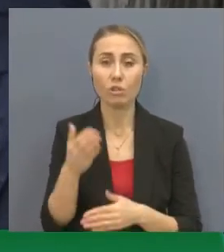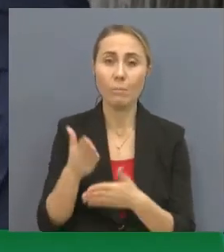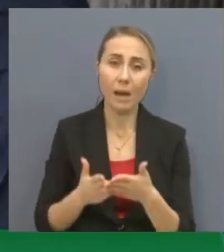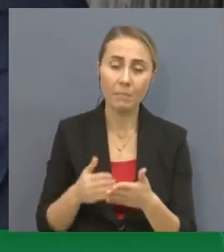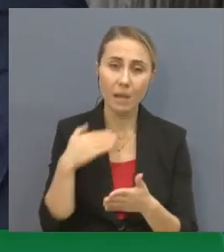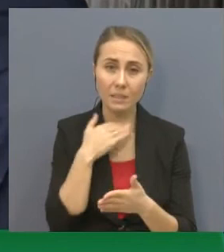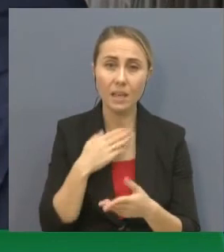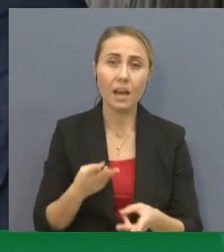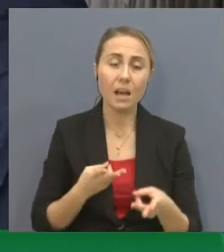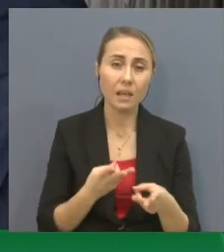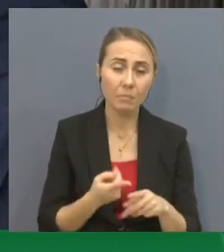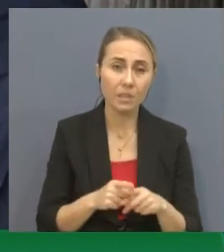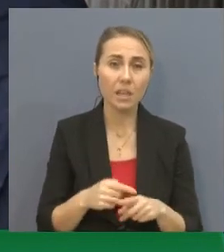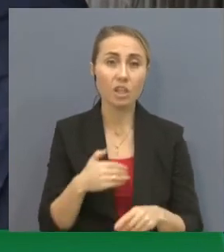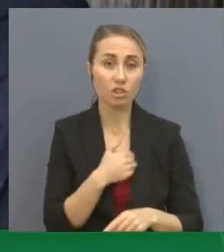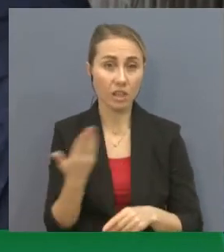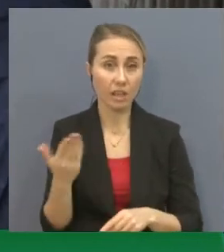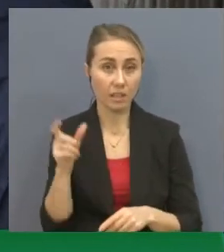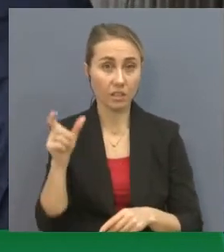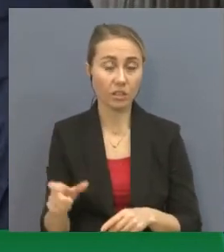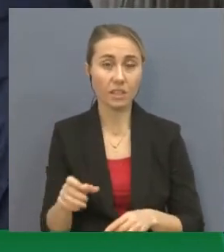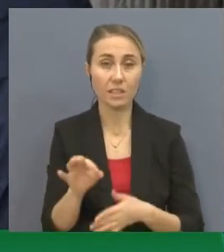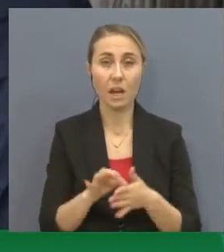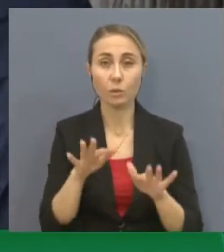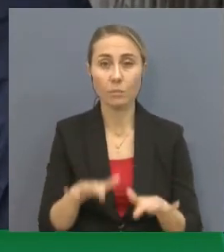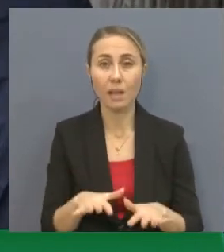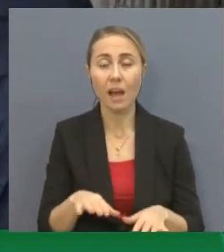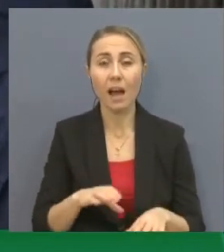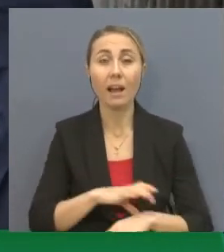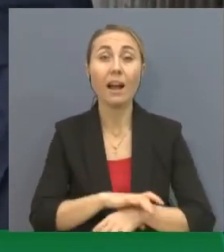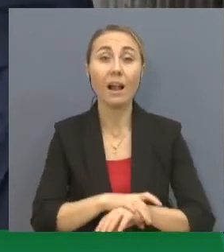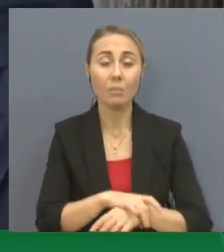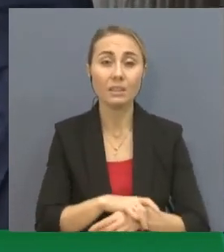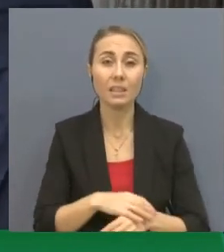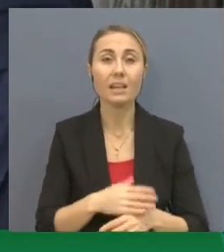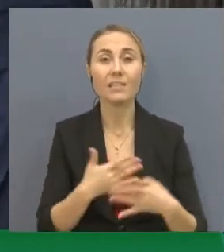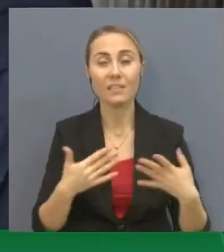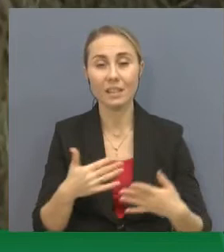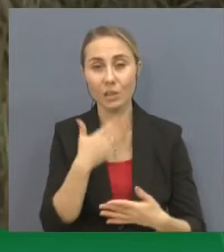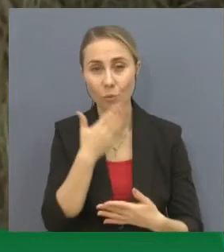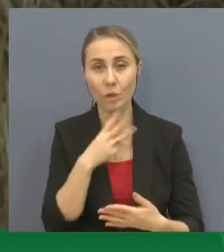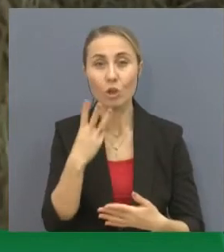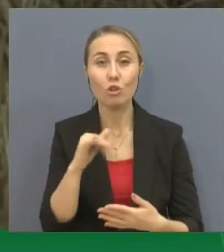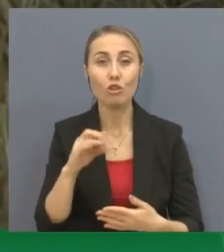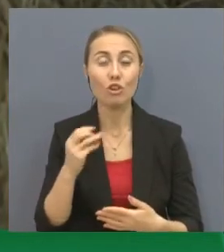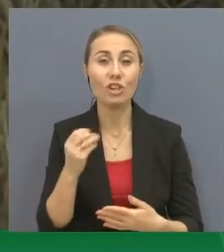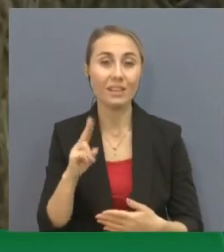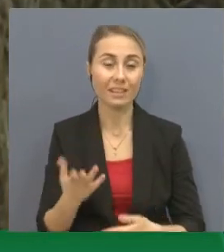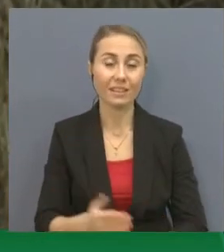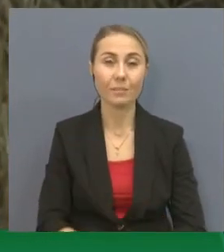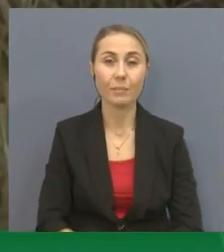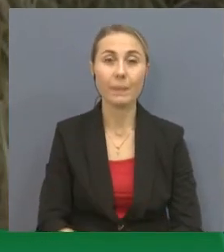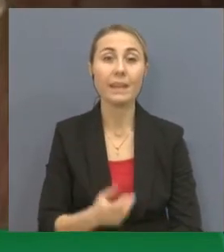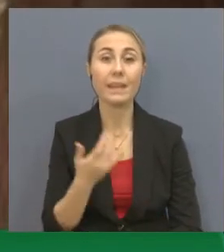даже прокоптить по желанию клиента сразу на месте сделаем колбасы всеми любимых уже и еще несколько слов